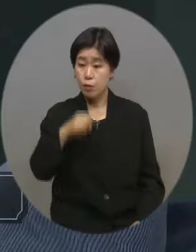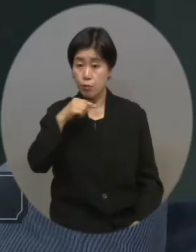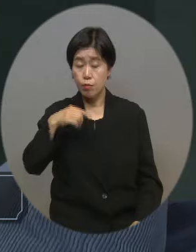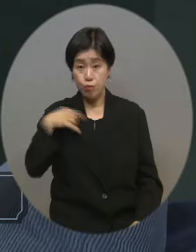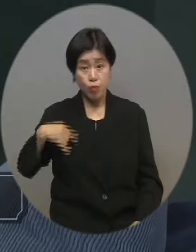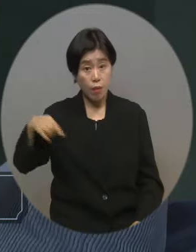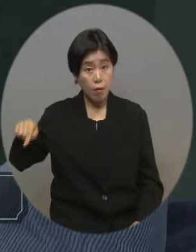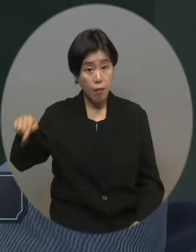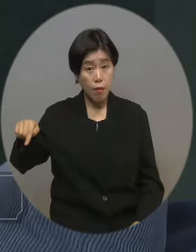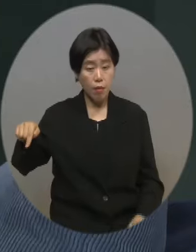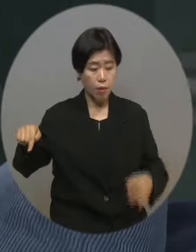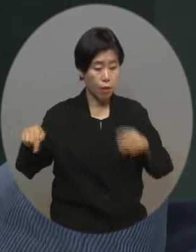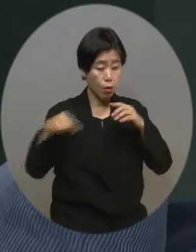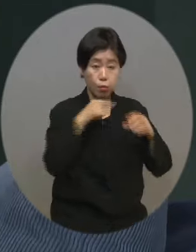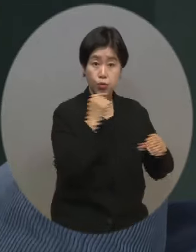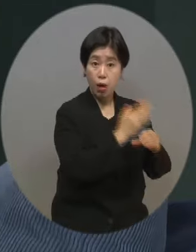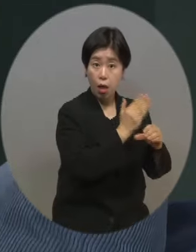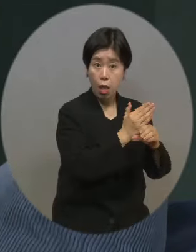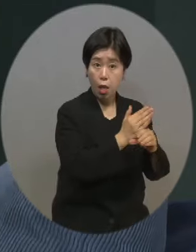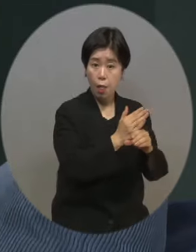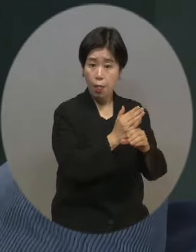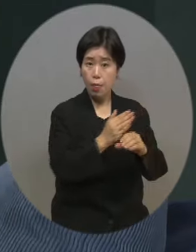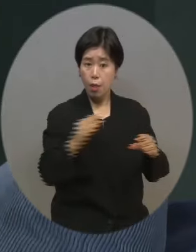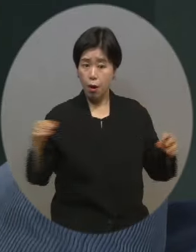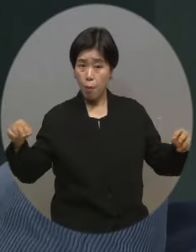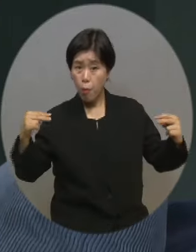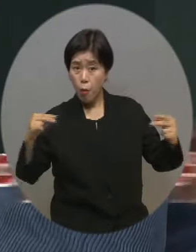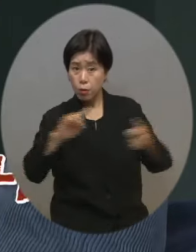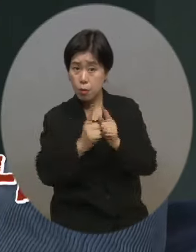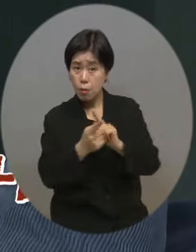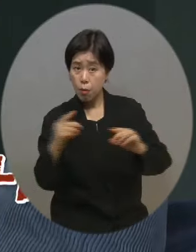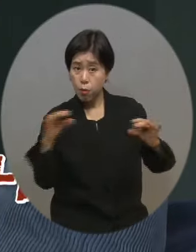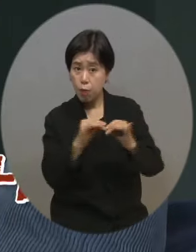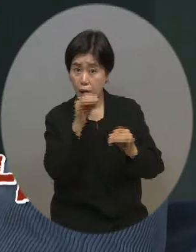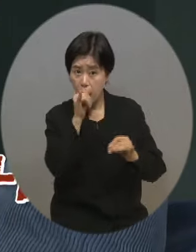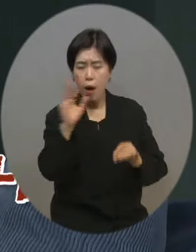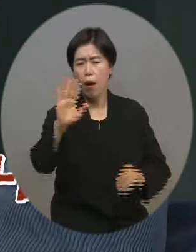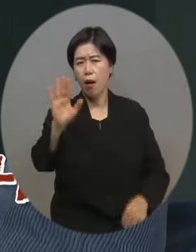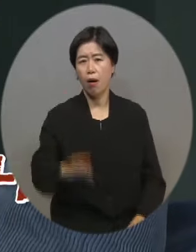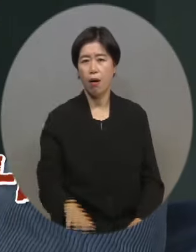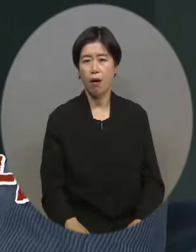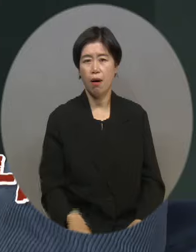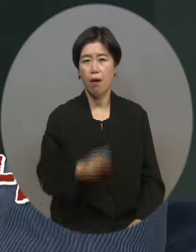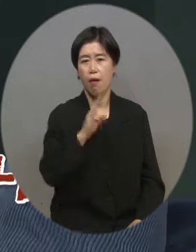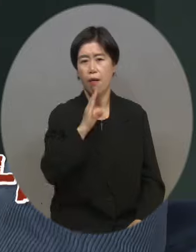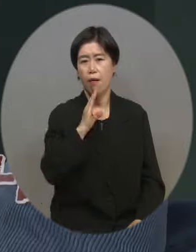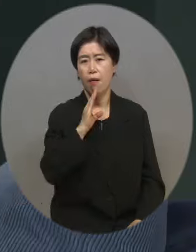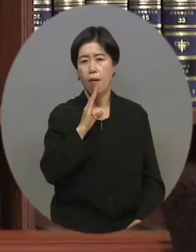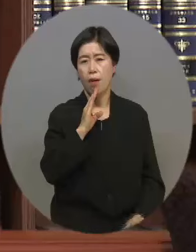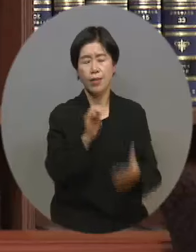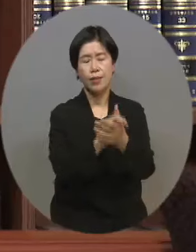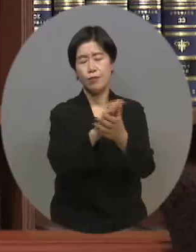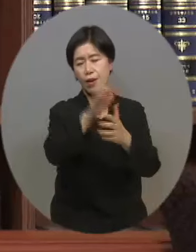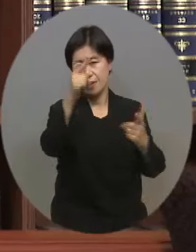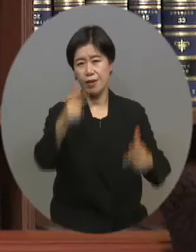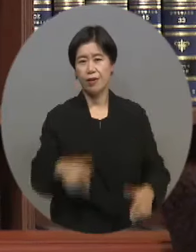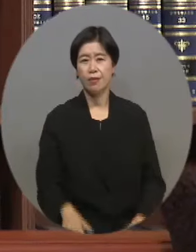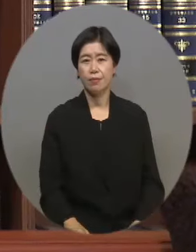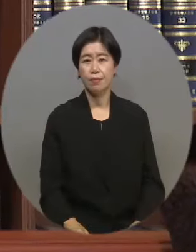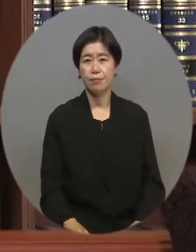좋은 거예요. 그러니까 이제 국제정치에 원칙이 있어요. 붙어있는 나라는 결코 진짜 친구는 아니다. 맞습니다. 아 그럼 그동안